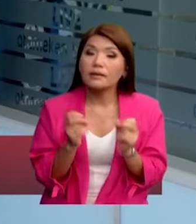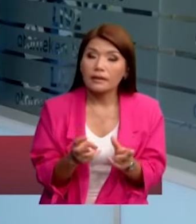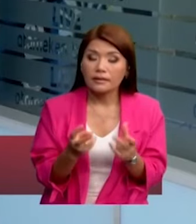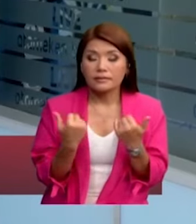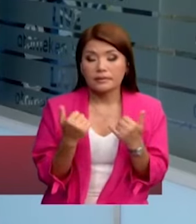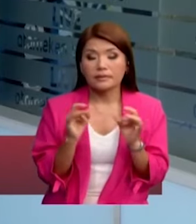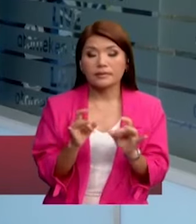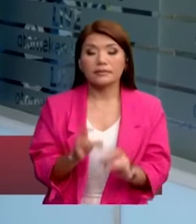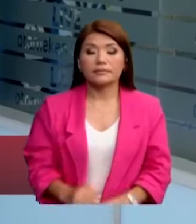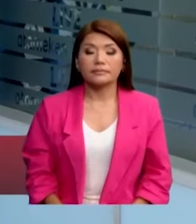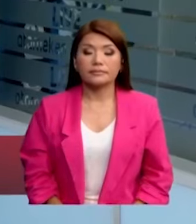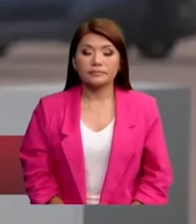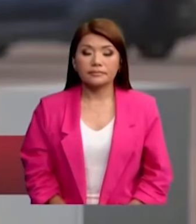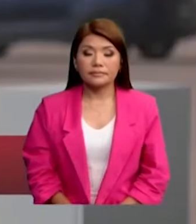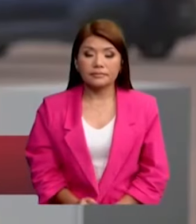анықтап көрді.